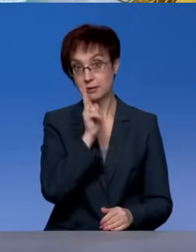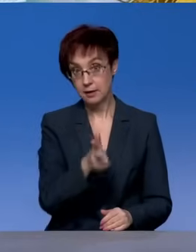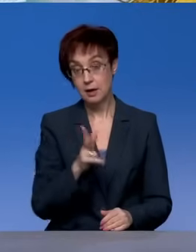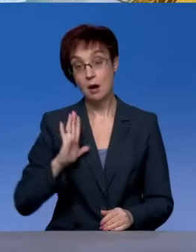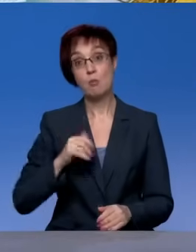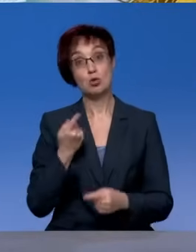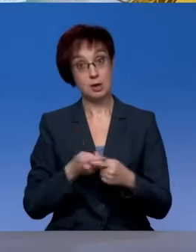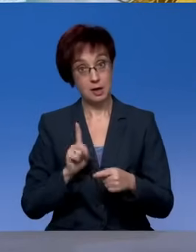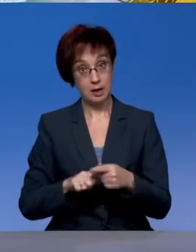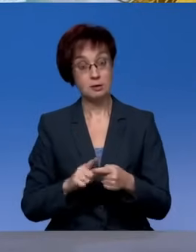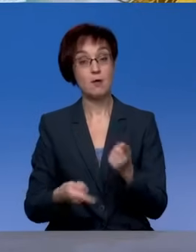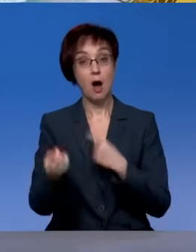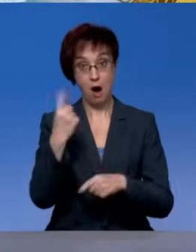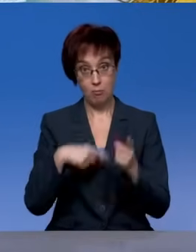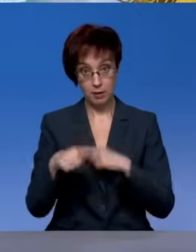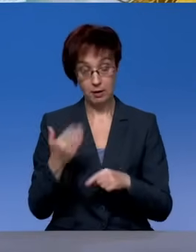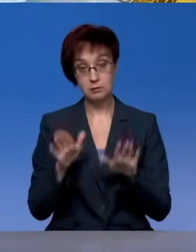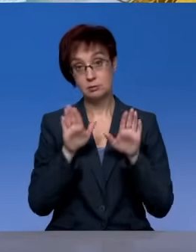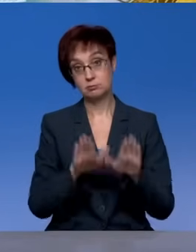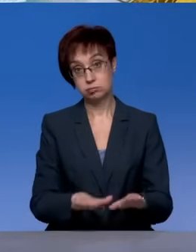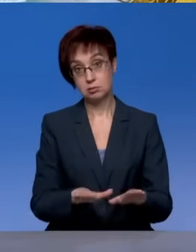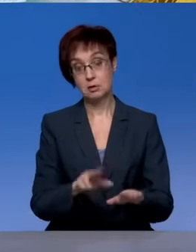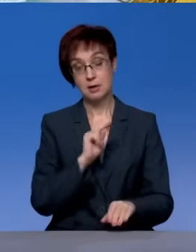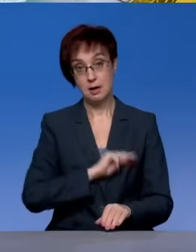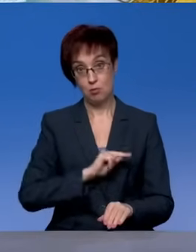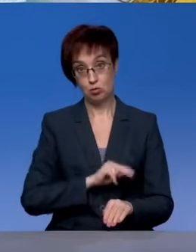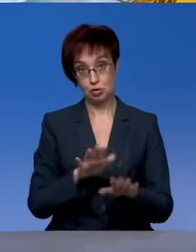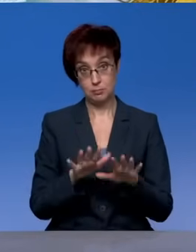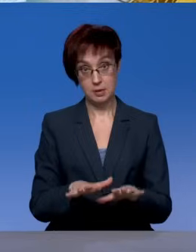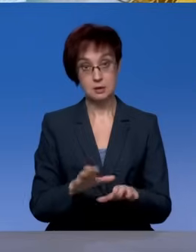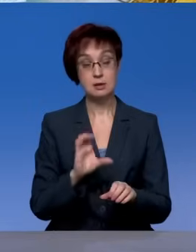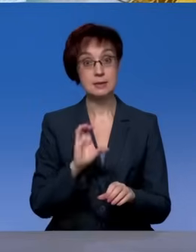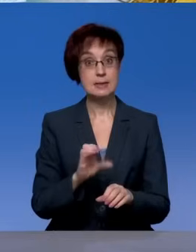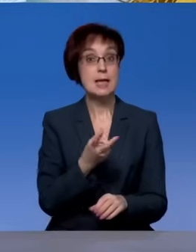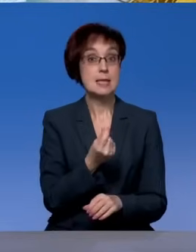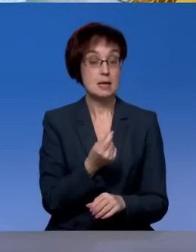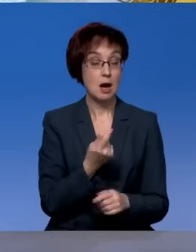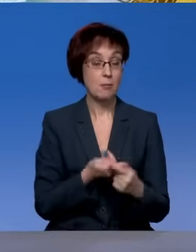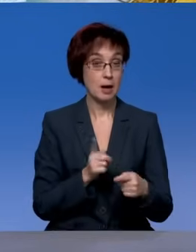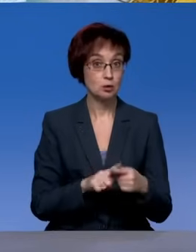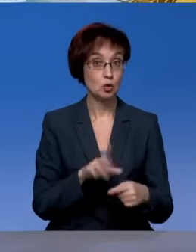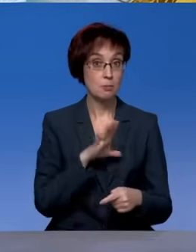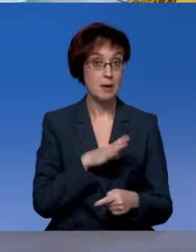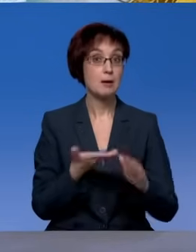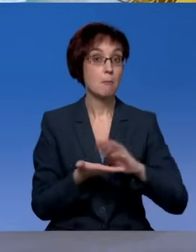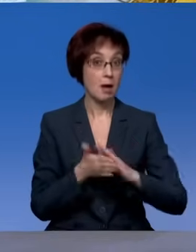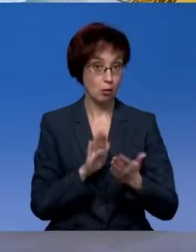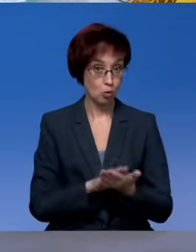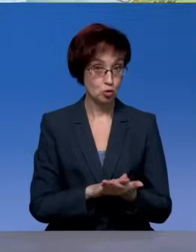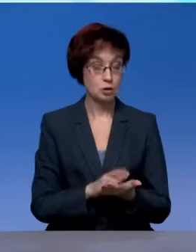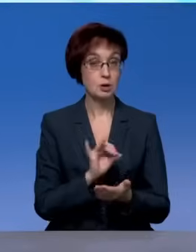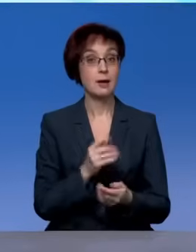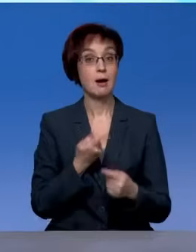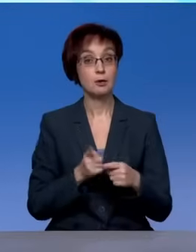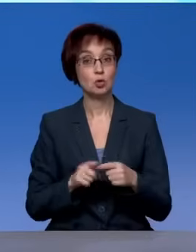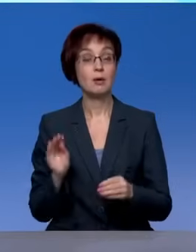на трудовое свое рабочее место уже с теми деньгами, что ему были положены и которые добавились к